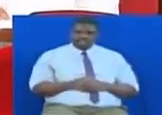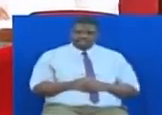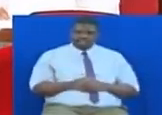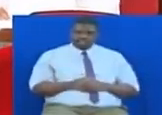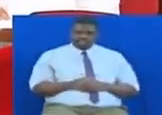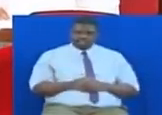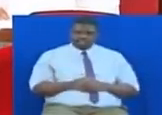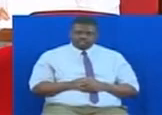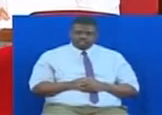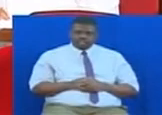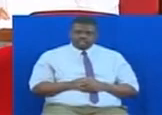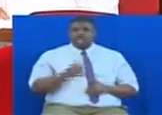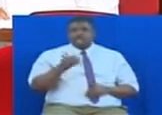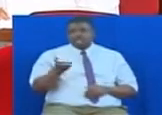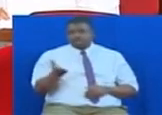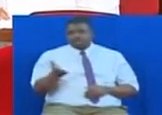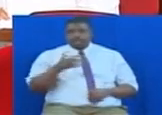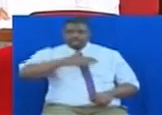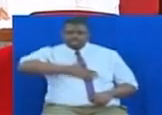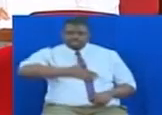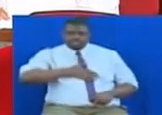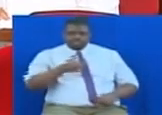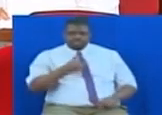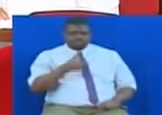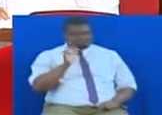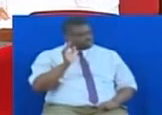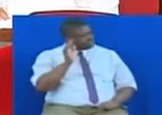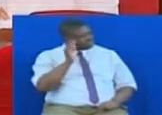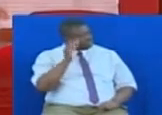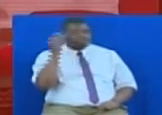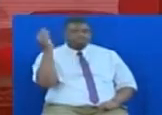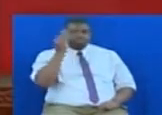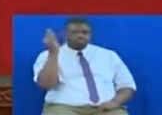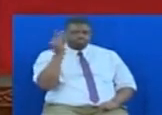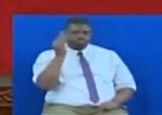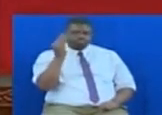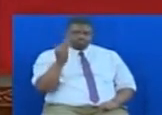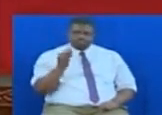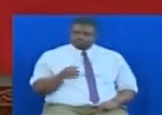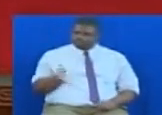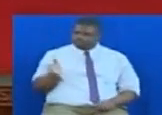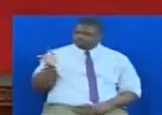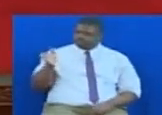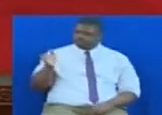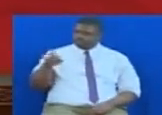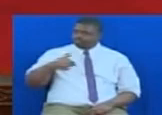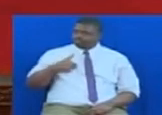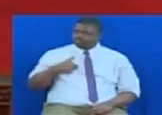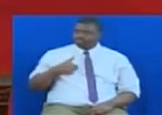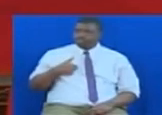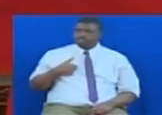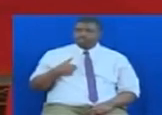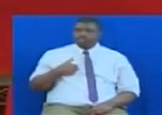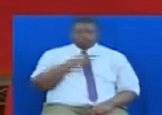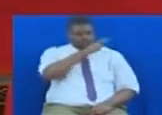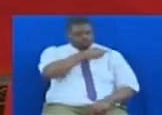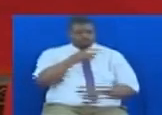Niko muda. Niko hapa na nasikiliza hotuba ya mheshimiwa Silinde. Hata mimi mheshimiwa ambaye ni jirani yangu